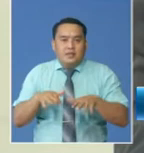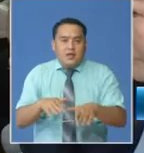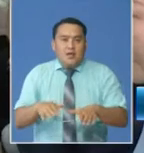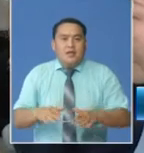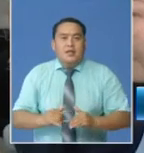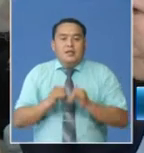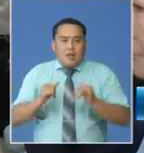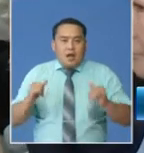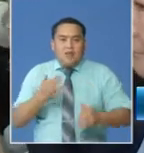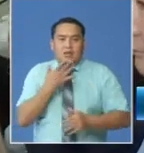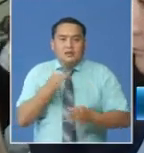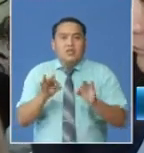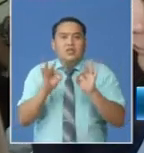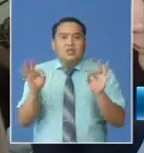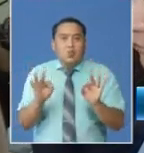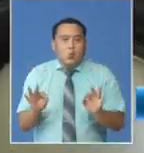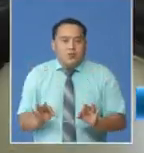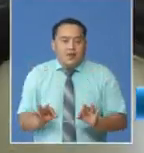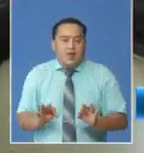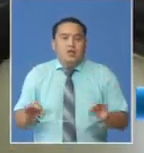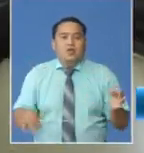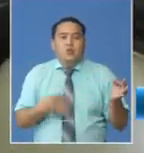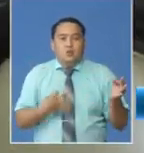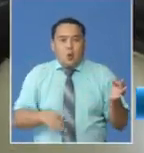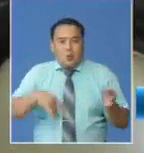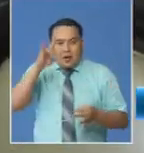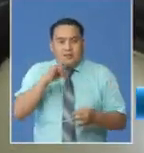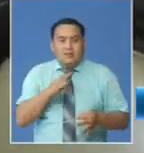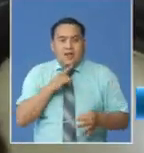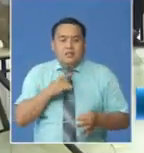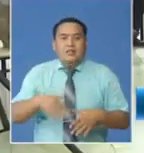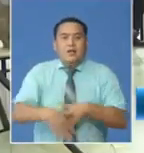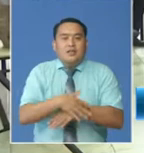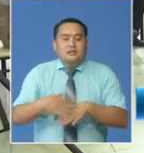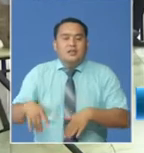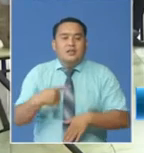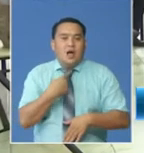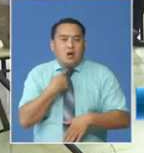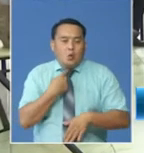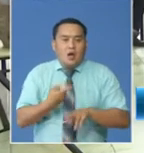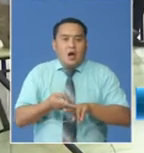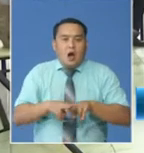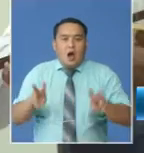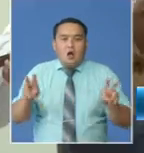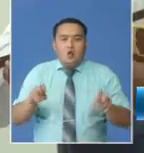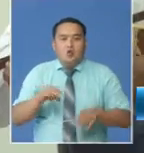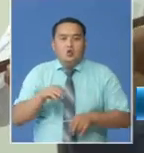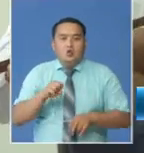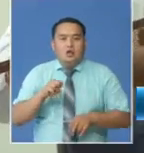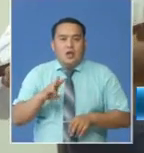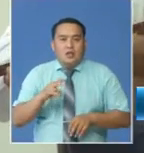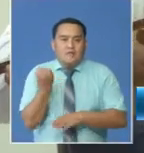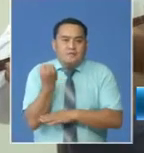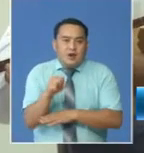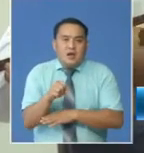продвижению национального искусства в рамках проекта «Домбра. Голос казахского народа» взяло на себя общественное объединение Нуршат Нур,